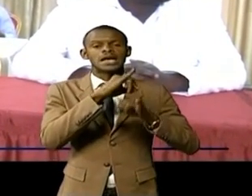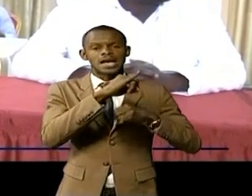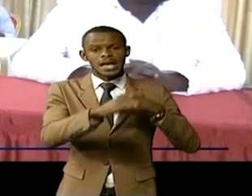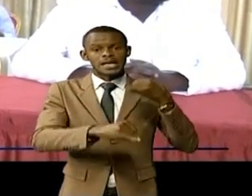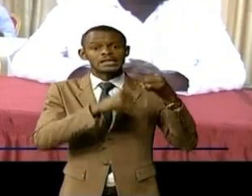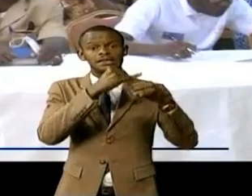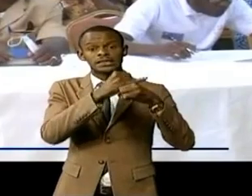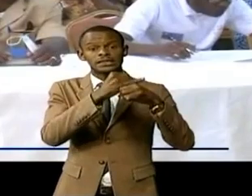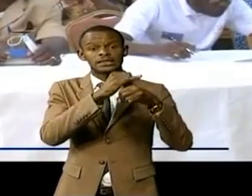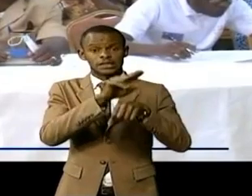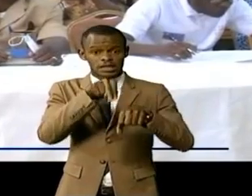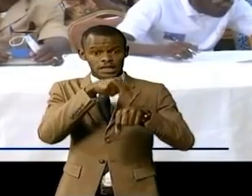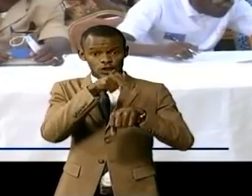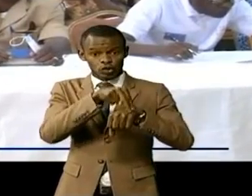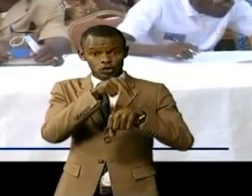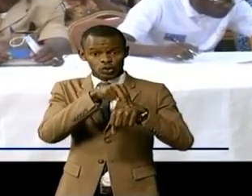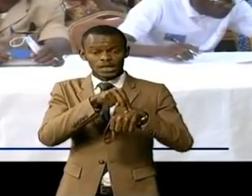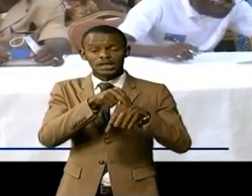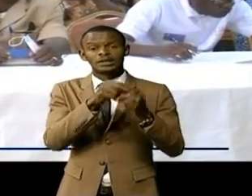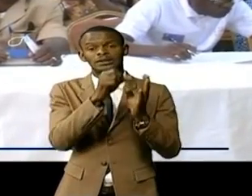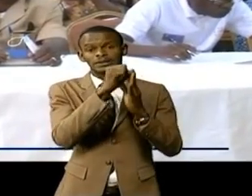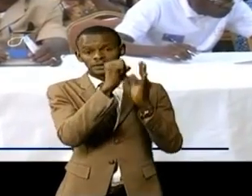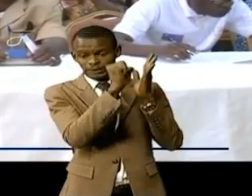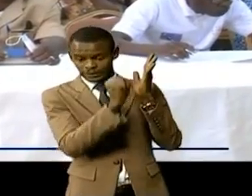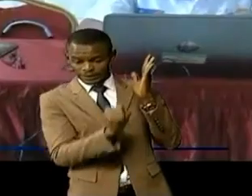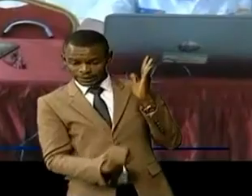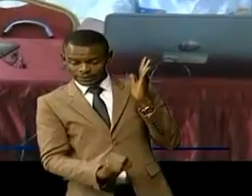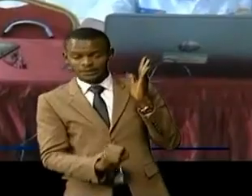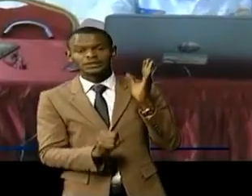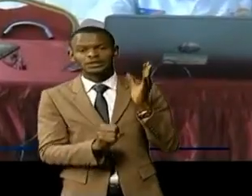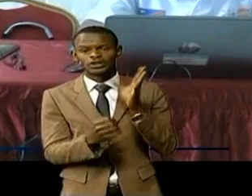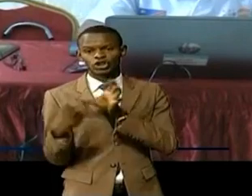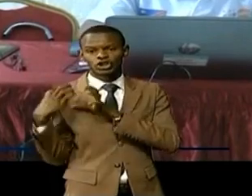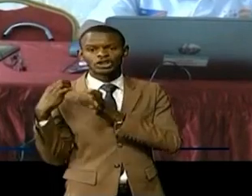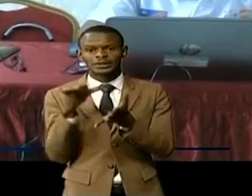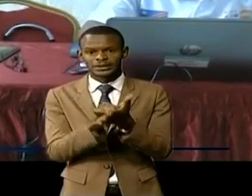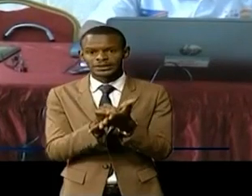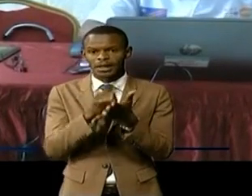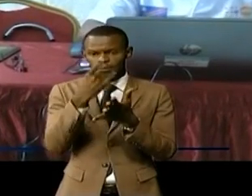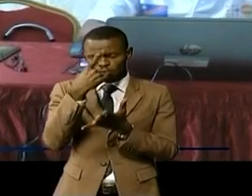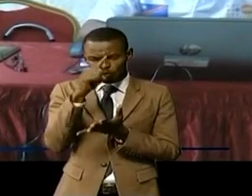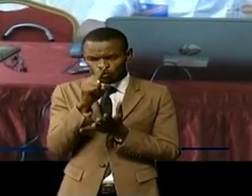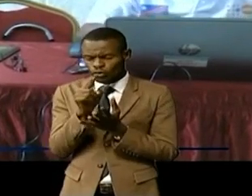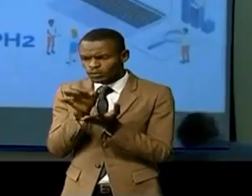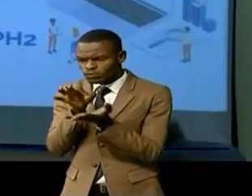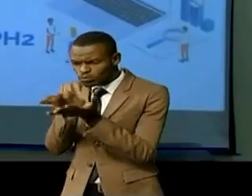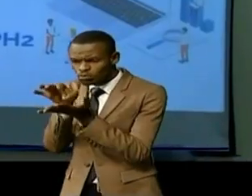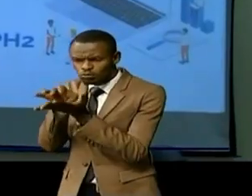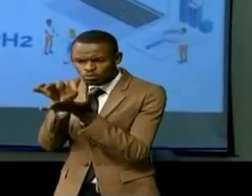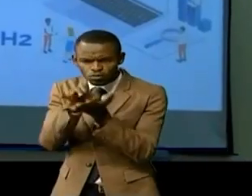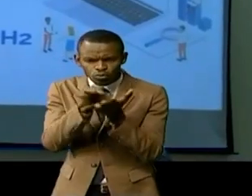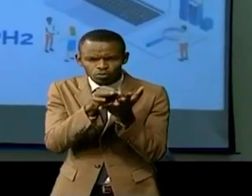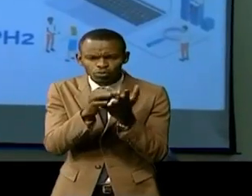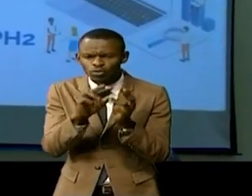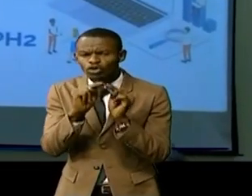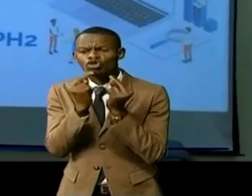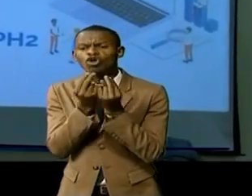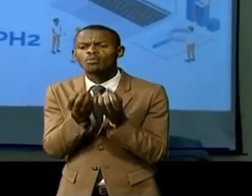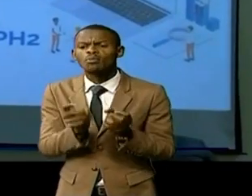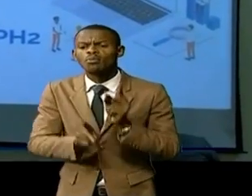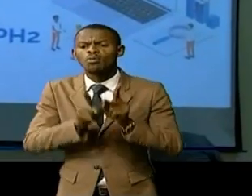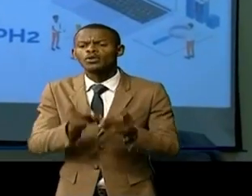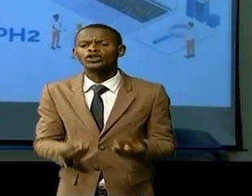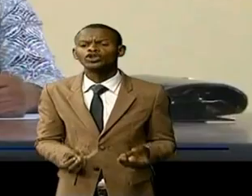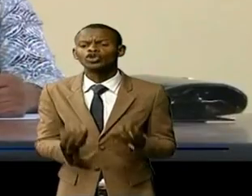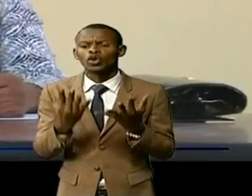cette opération en vue de dénombrer la population pour mieux planifier et faciliter le développement de la RDC. La